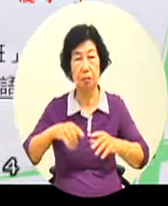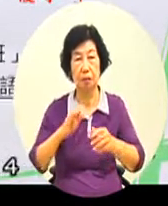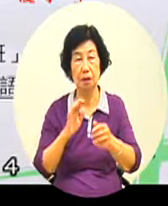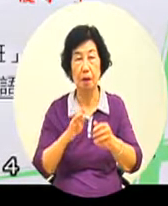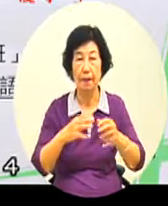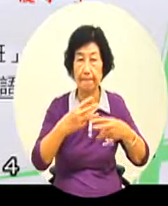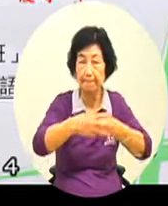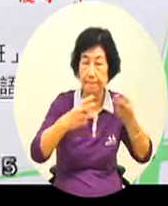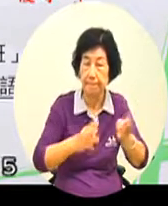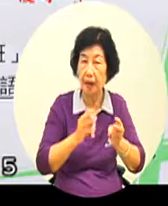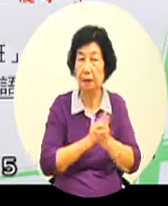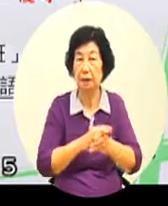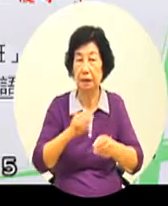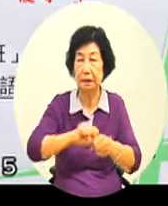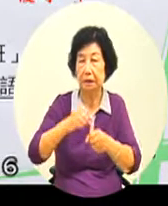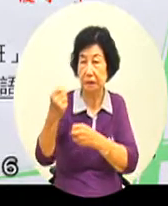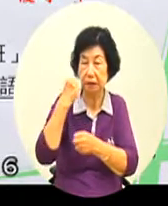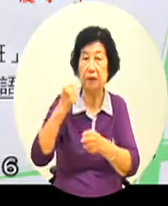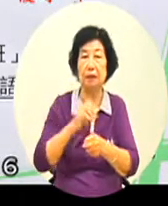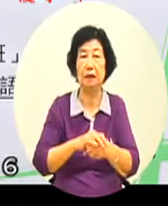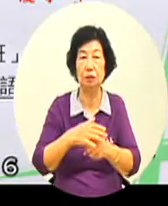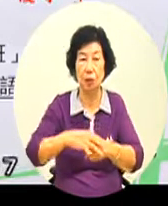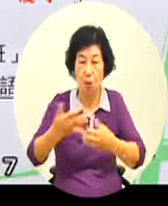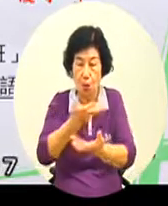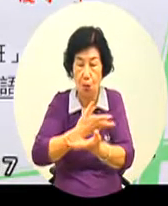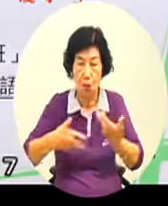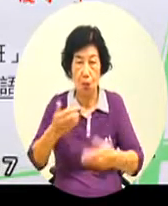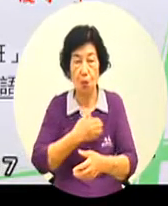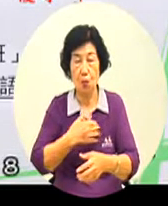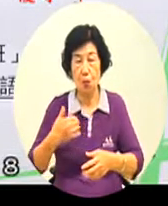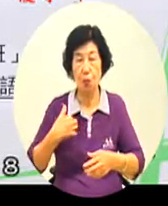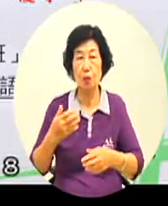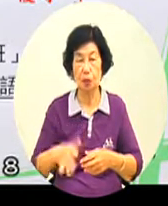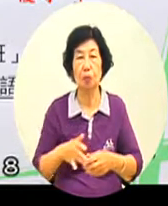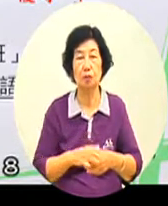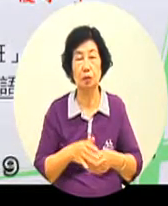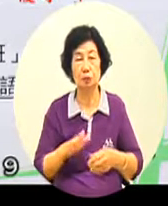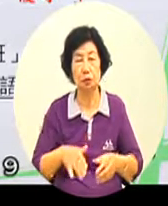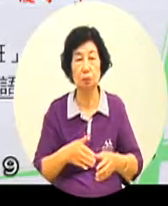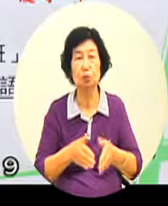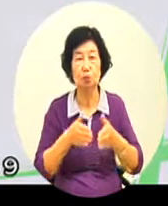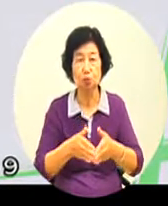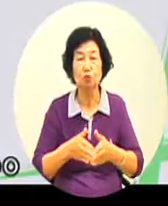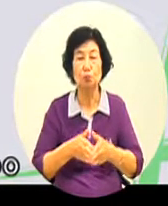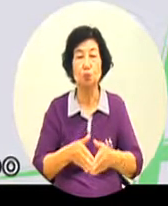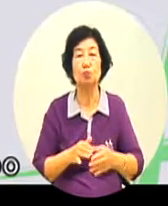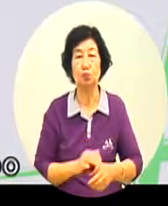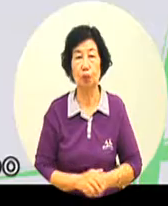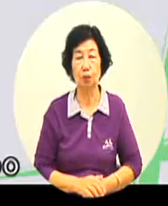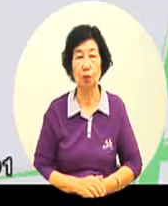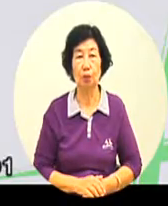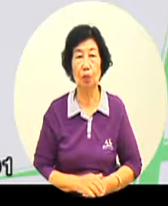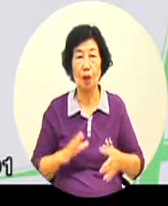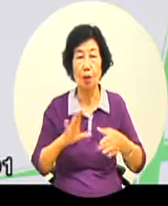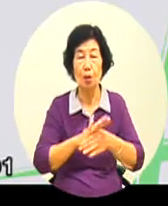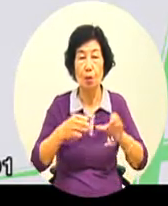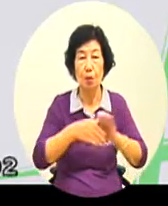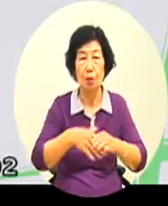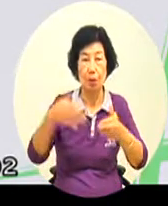的公务员的沟通的能力哈，这个也是我们的重点工作。那在文化传承的部分，我们